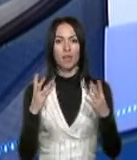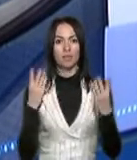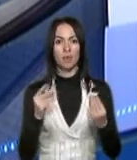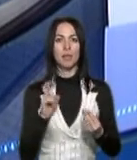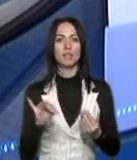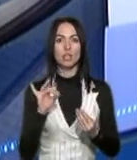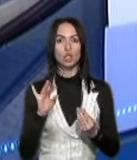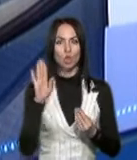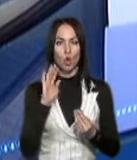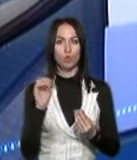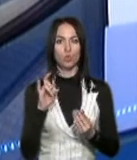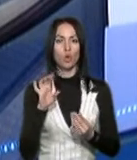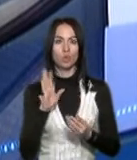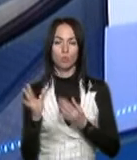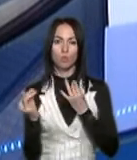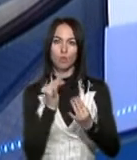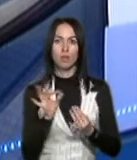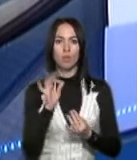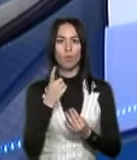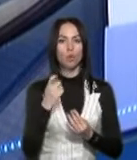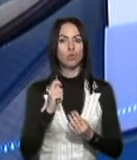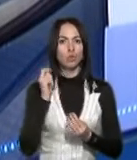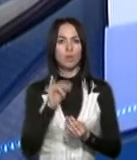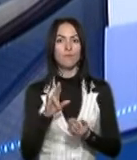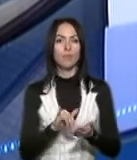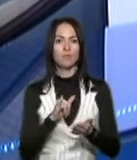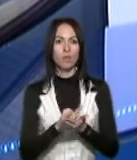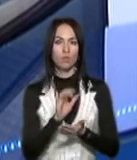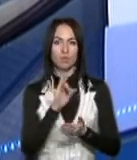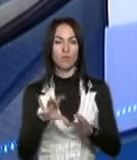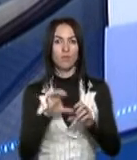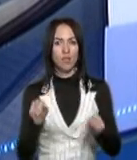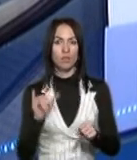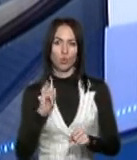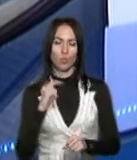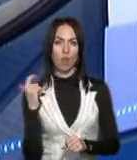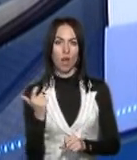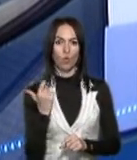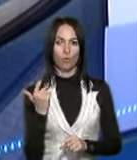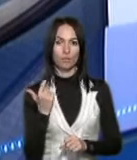істориком Едуардом Зубом говоритимуть про сторіччя від встановлення радянської влади у Харкові.